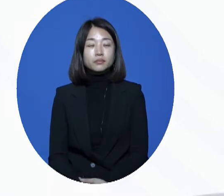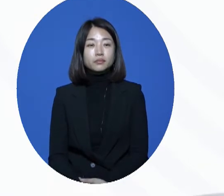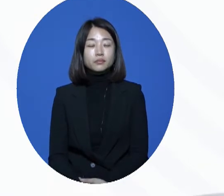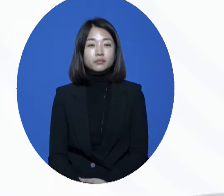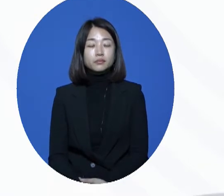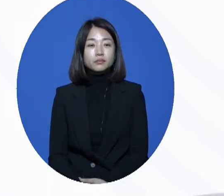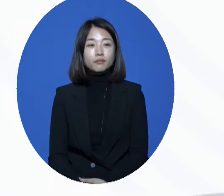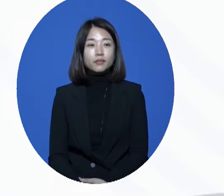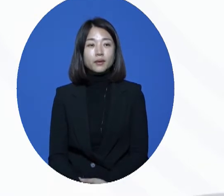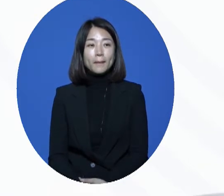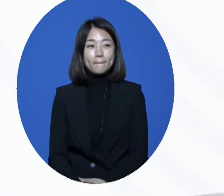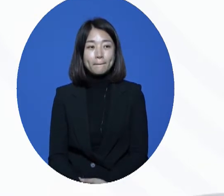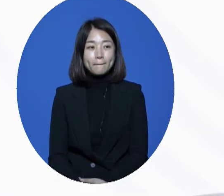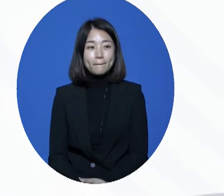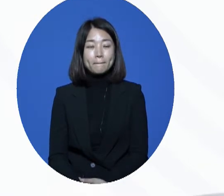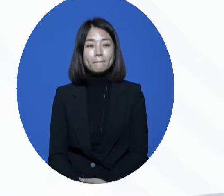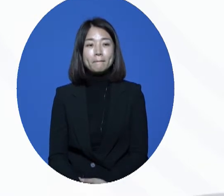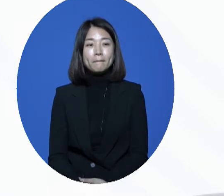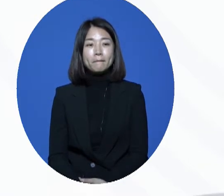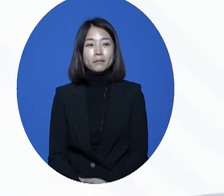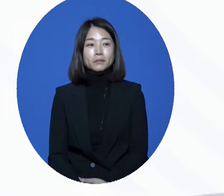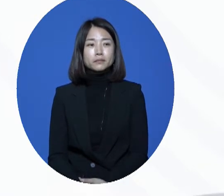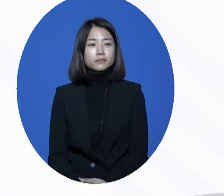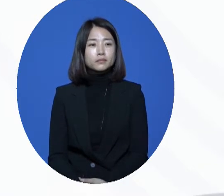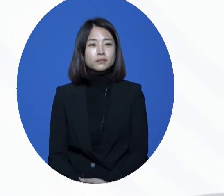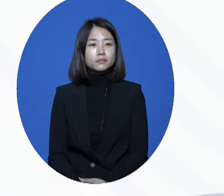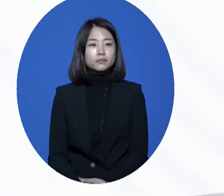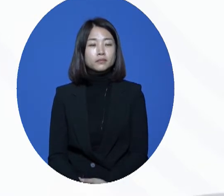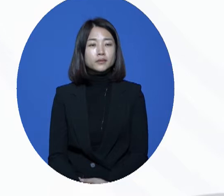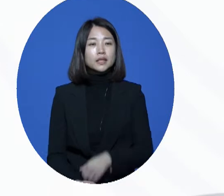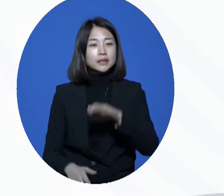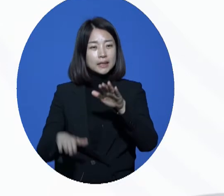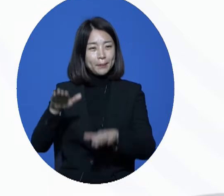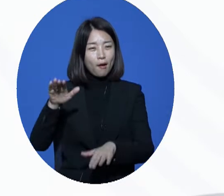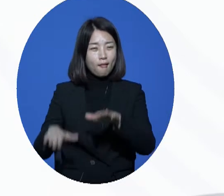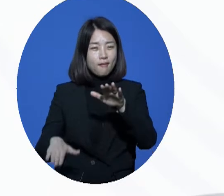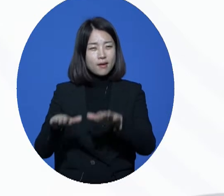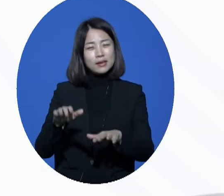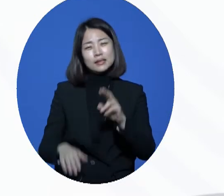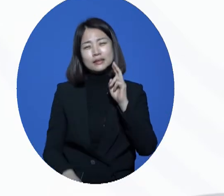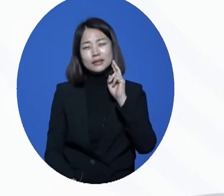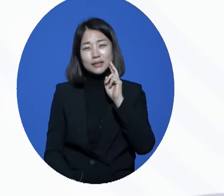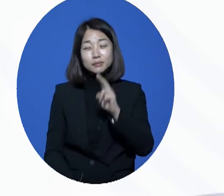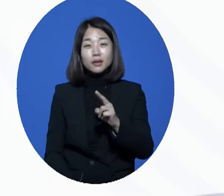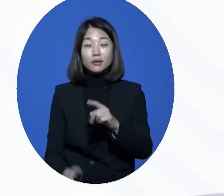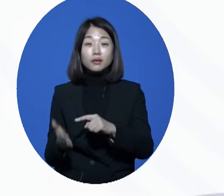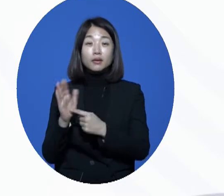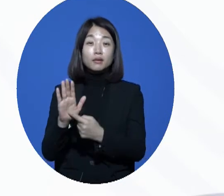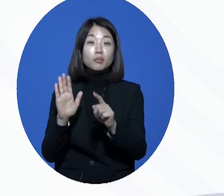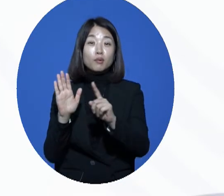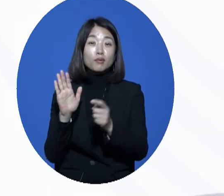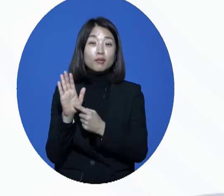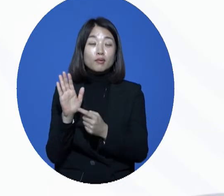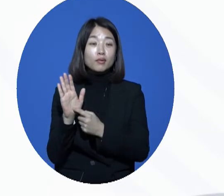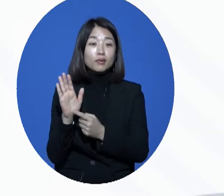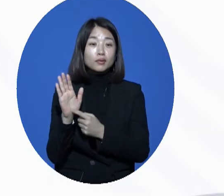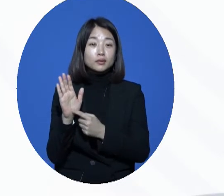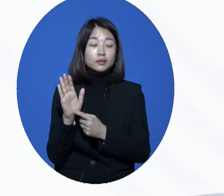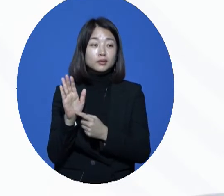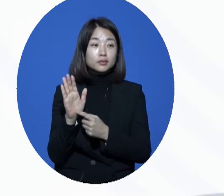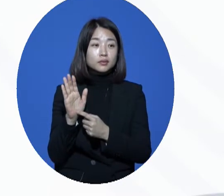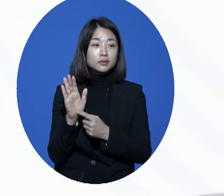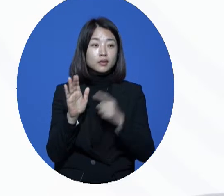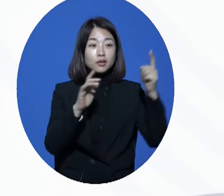재난시의 장애인에 대한 고려가 자연스럽게 공백 상태가 되고 차별이 심각하게 나타난 이유는